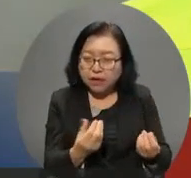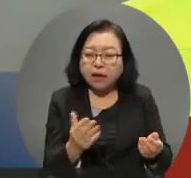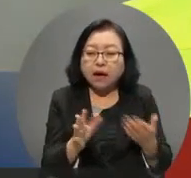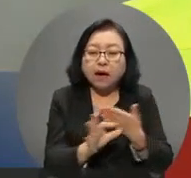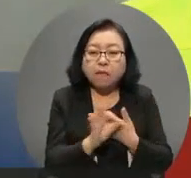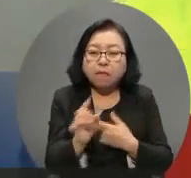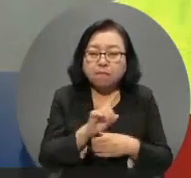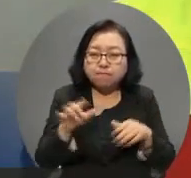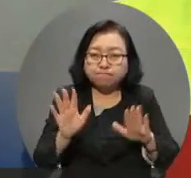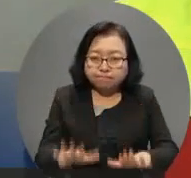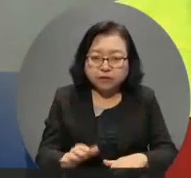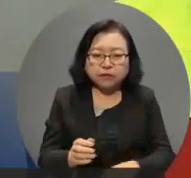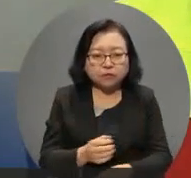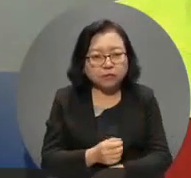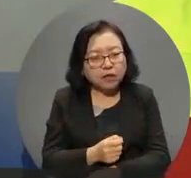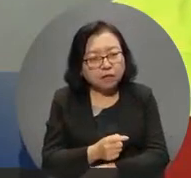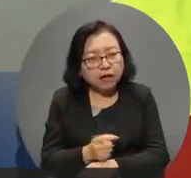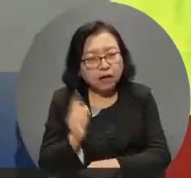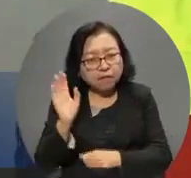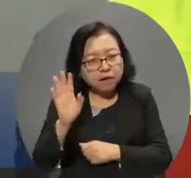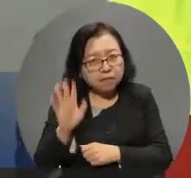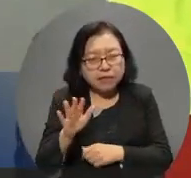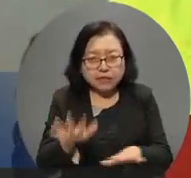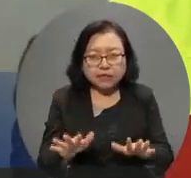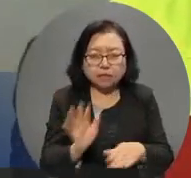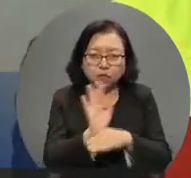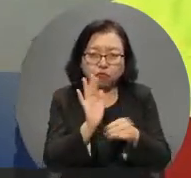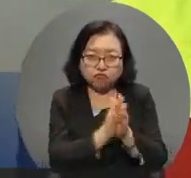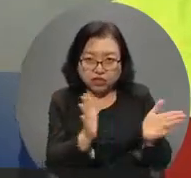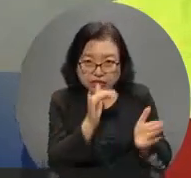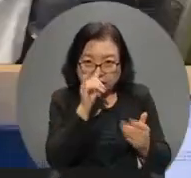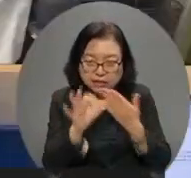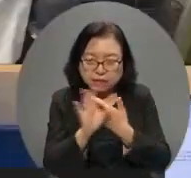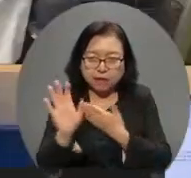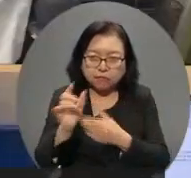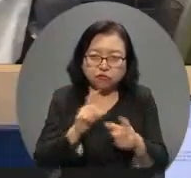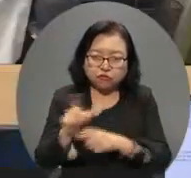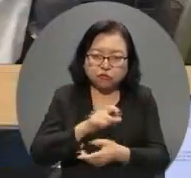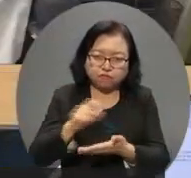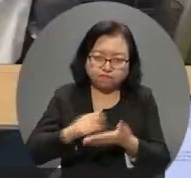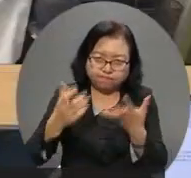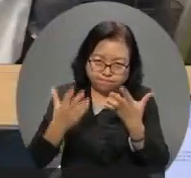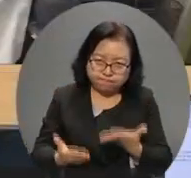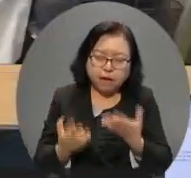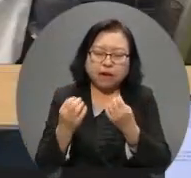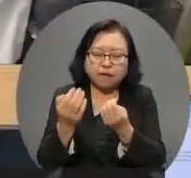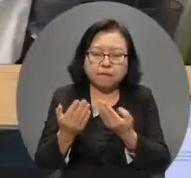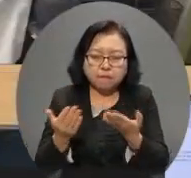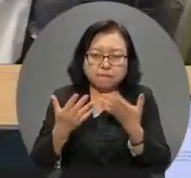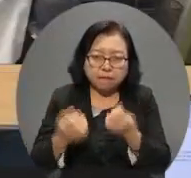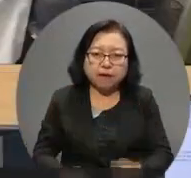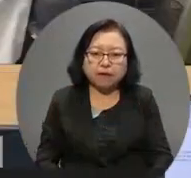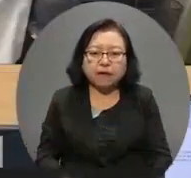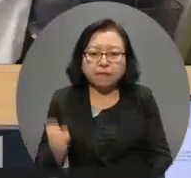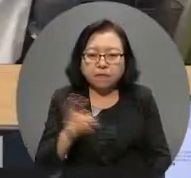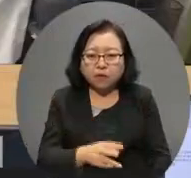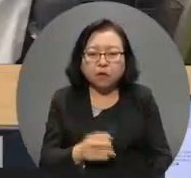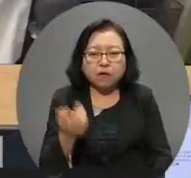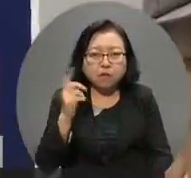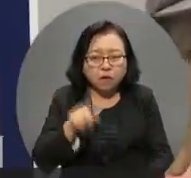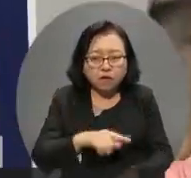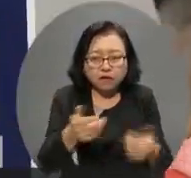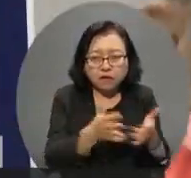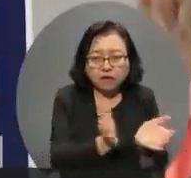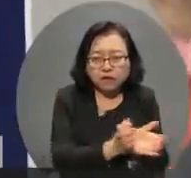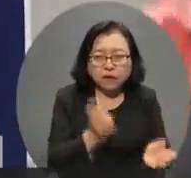상태에서 향후에 지금보다는 더 많은 양을 서명받을 수 있지 않겠는가. 보수단체가 주민 소환 대표자를 허위사실 유포로